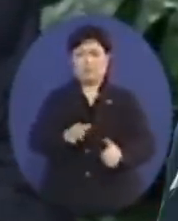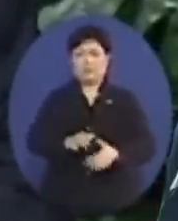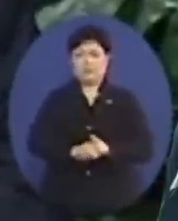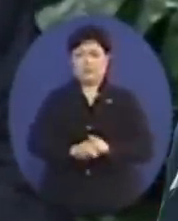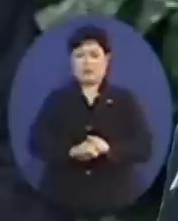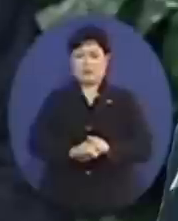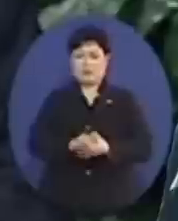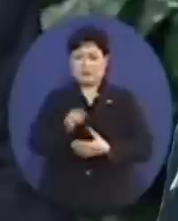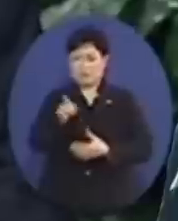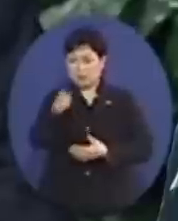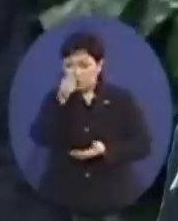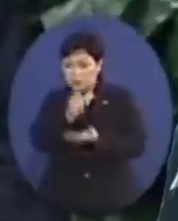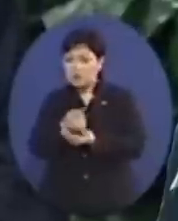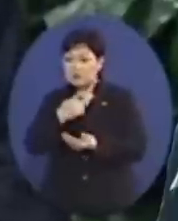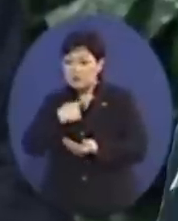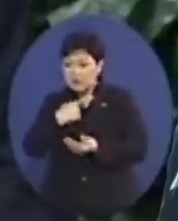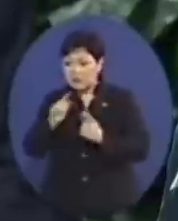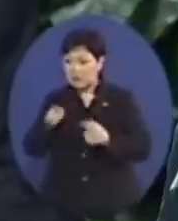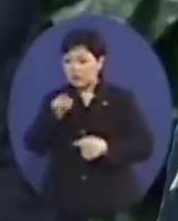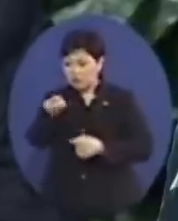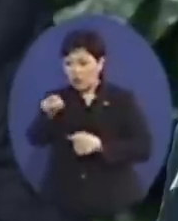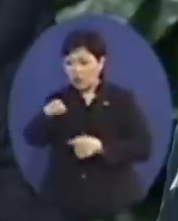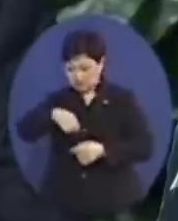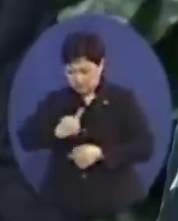너는 죄를 지었다가 아니라 너는 죄다.